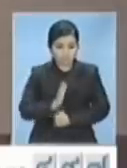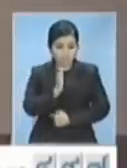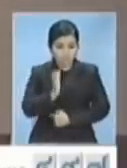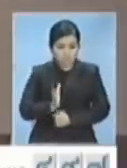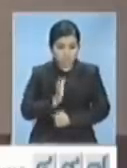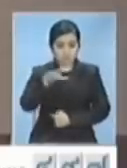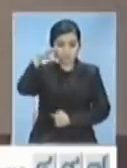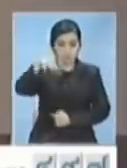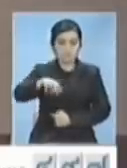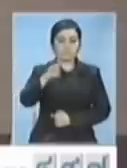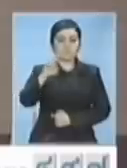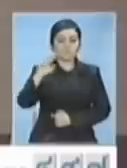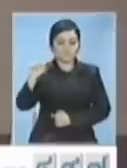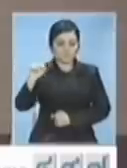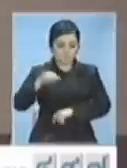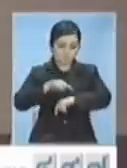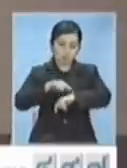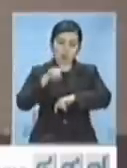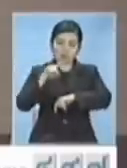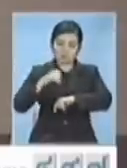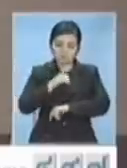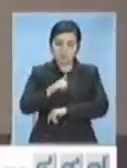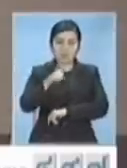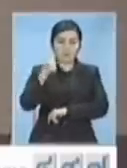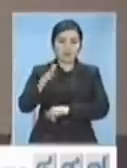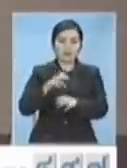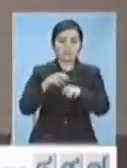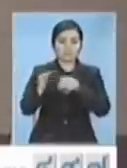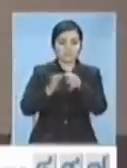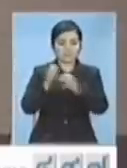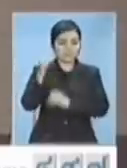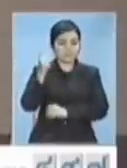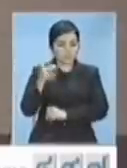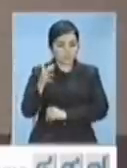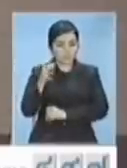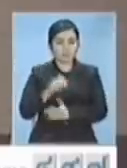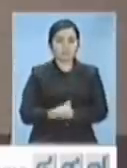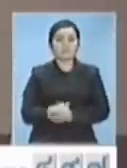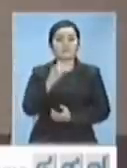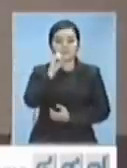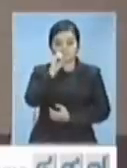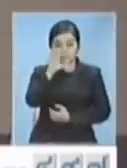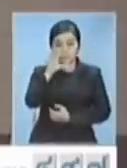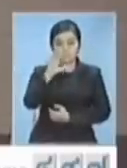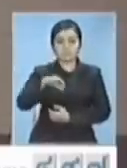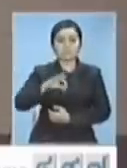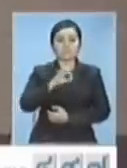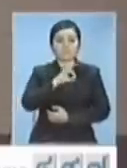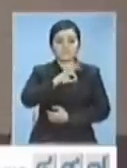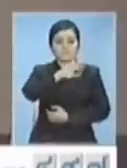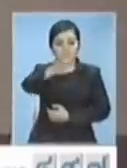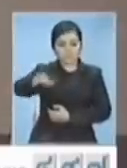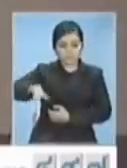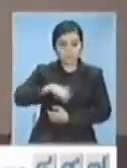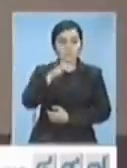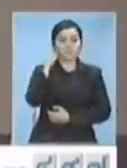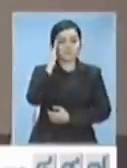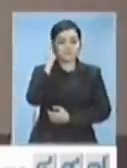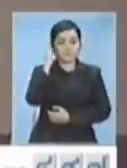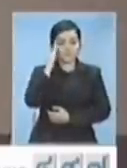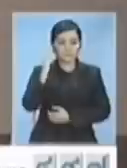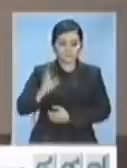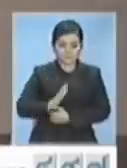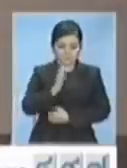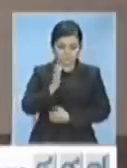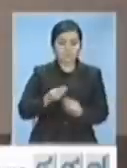ของสมาชิกสภาผู้แทนราษฎรและในการชี้แจงครั้งนี้นายกรัฐมนตรียิ่งลักษณ์มีสีหน้ายิ้มแย้มไม่แสด